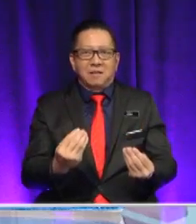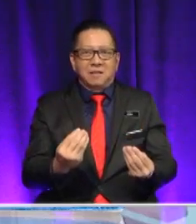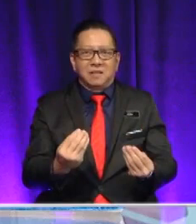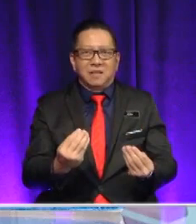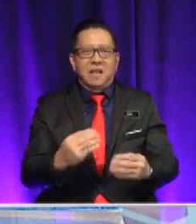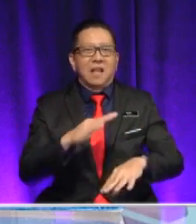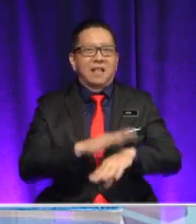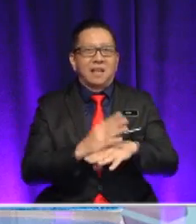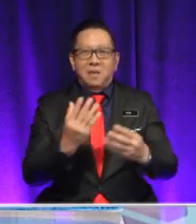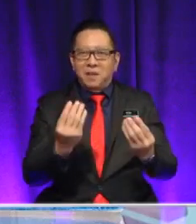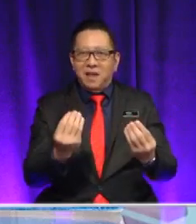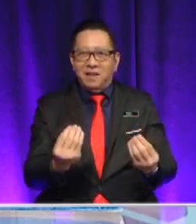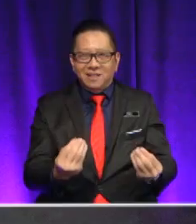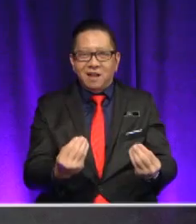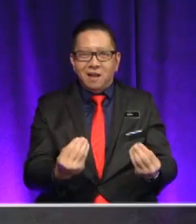basa